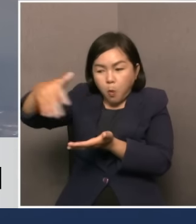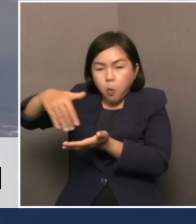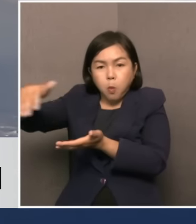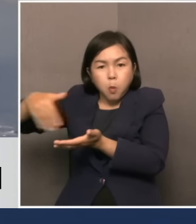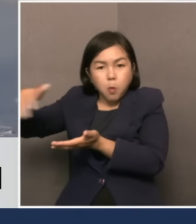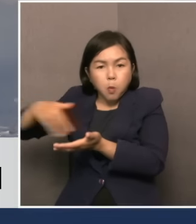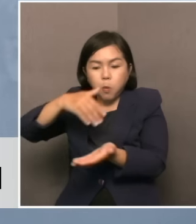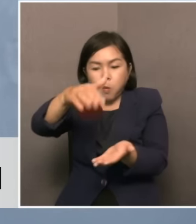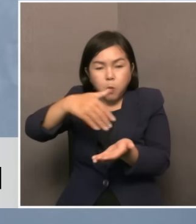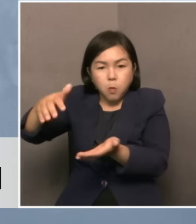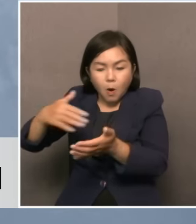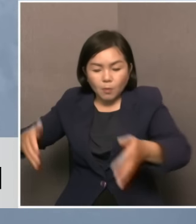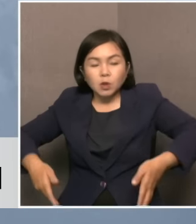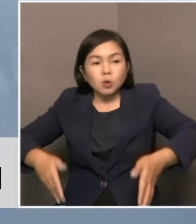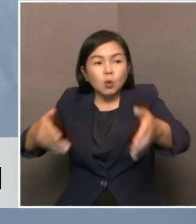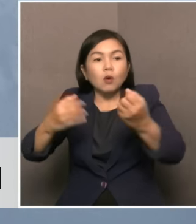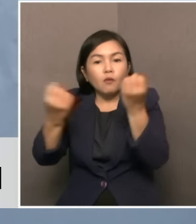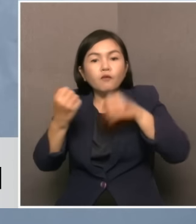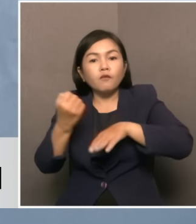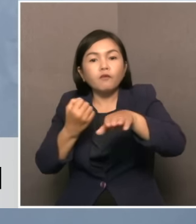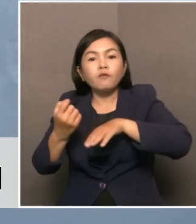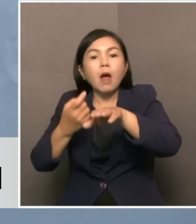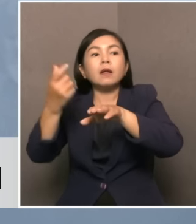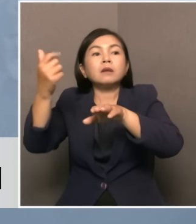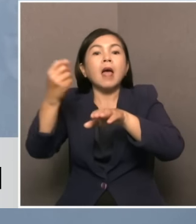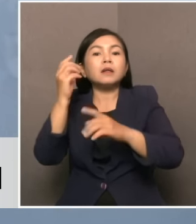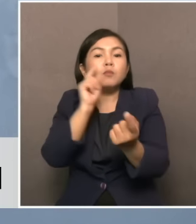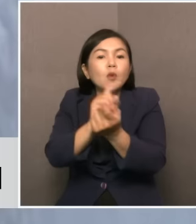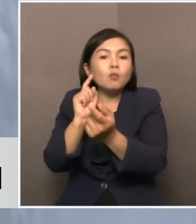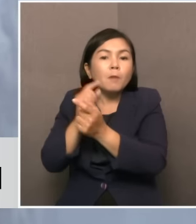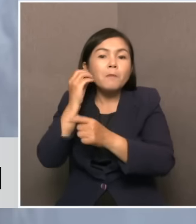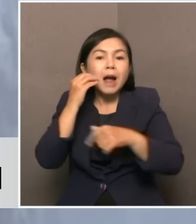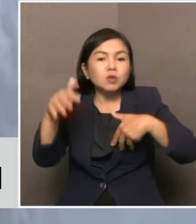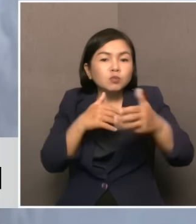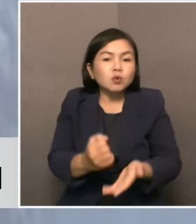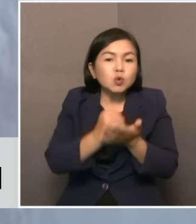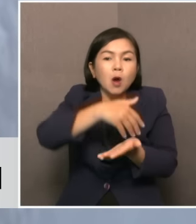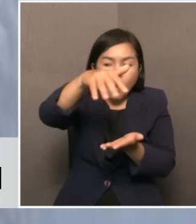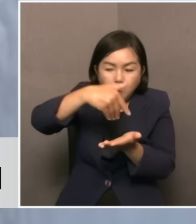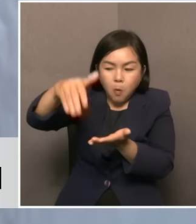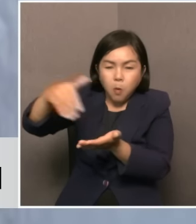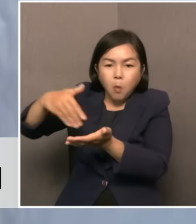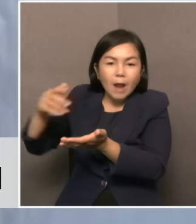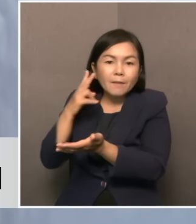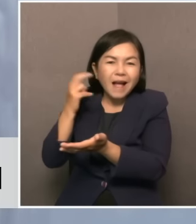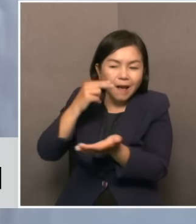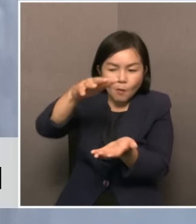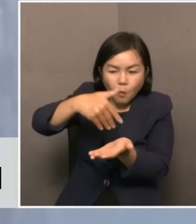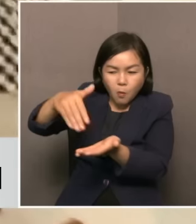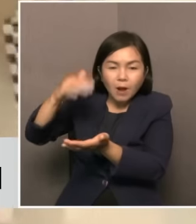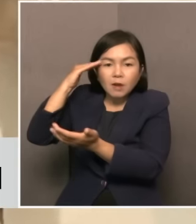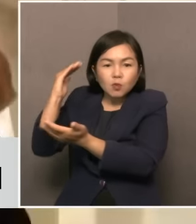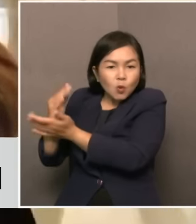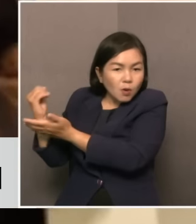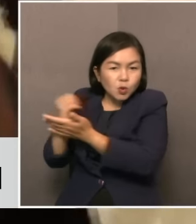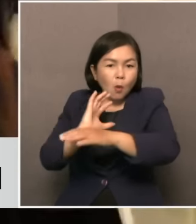ไปเก็บกวาดทางหลวงและถนนเปิดทางไปยังหมู่บ้านต่างๆเพื่อเก็บกวาดหิมะให้เสร็จเรียบร้อยรถตำรวจคุ้มกัน